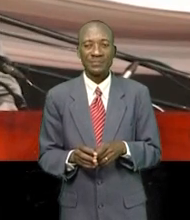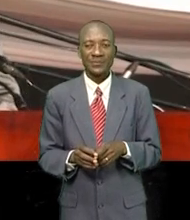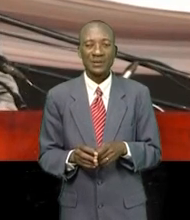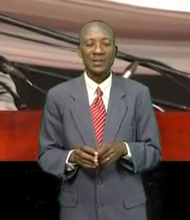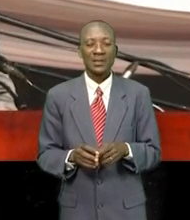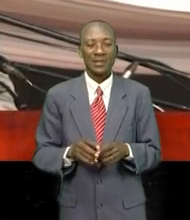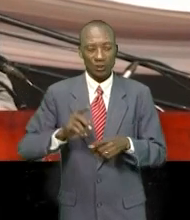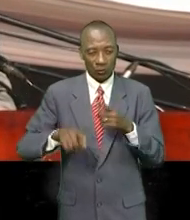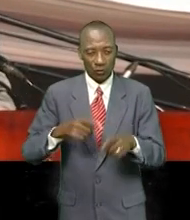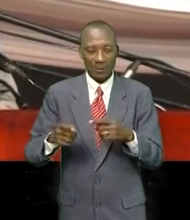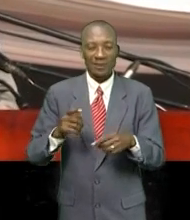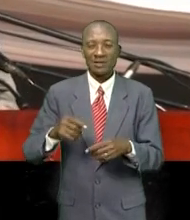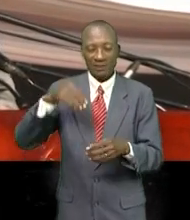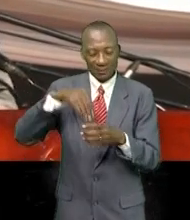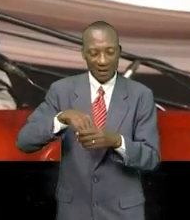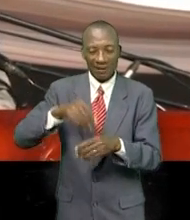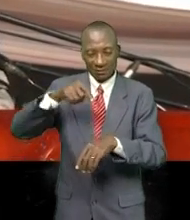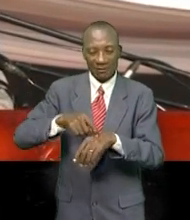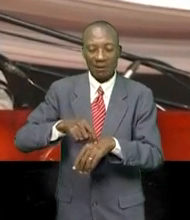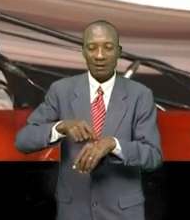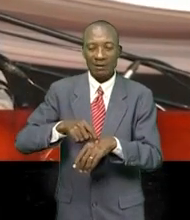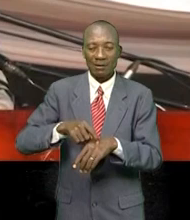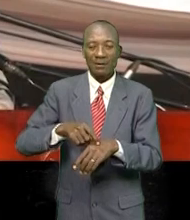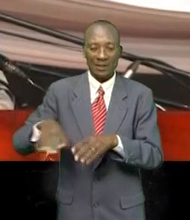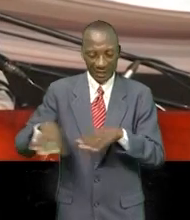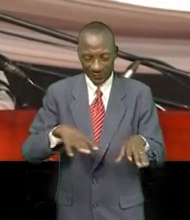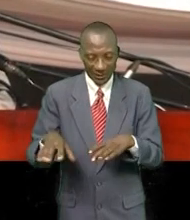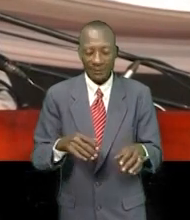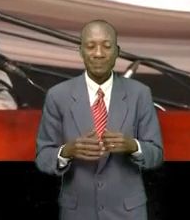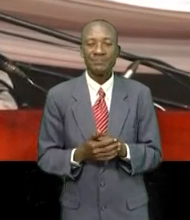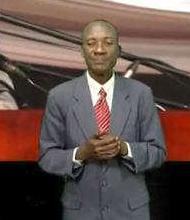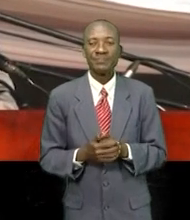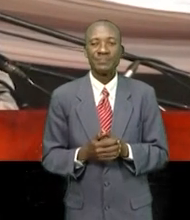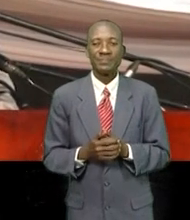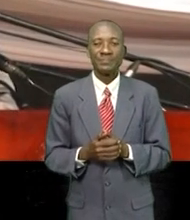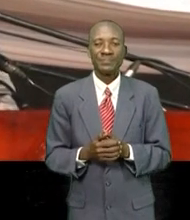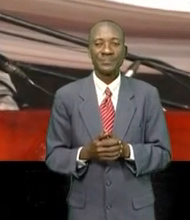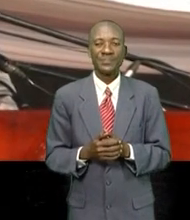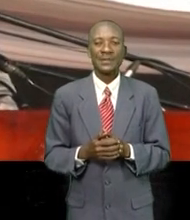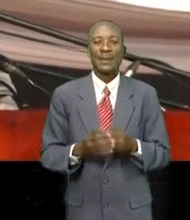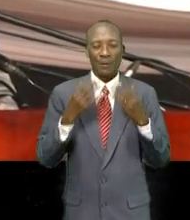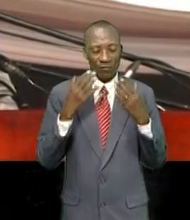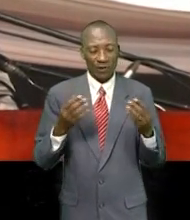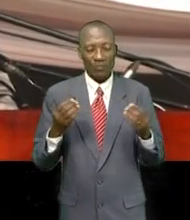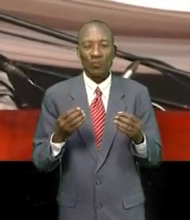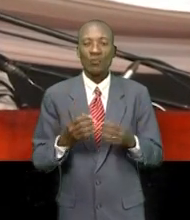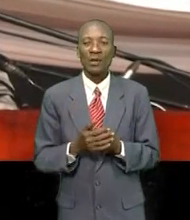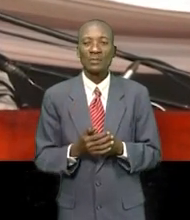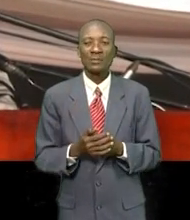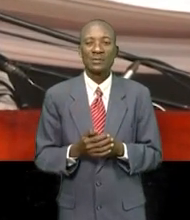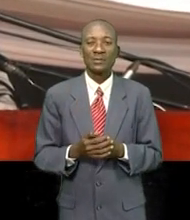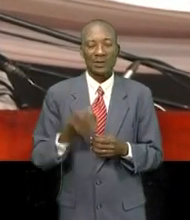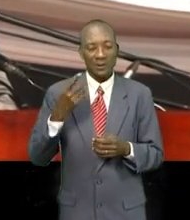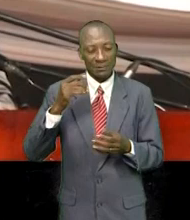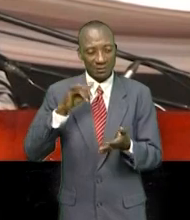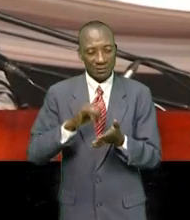phase de l'effectivité. Il est un pas décisif dans la réduction du déficit structurel de communication